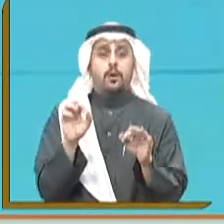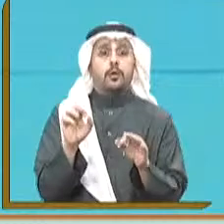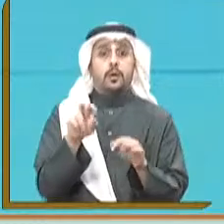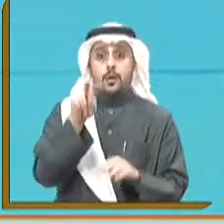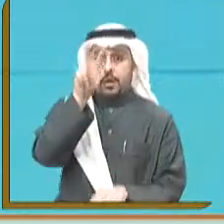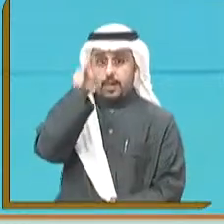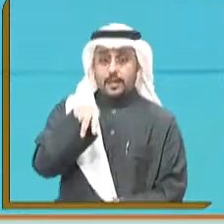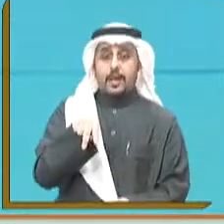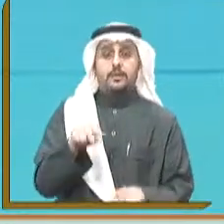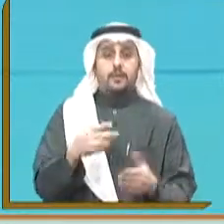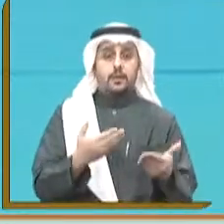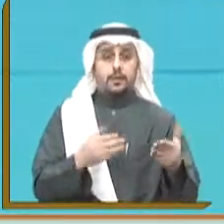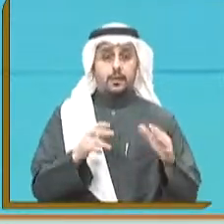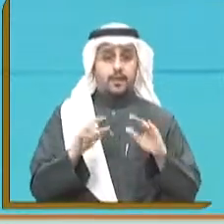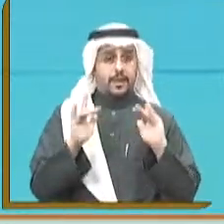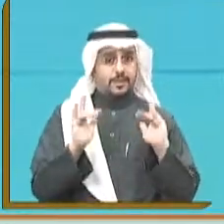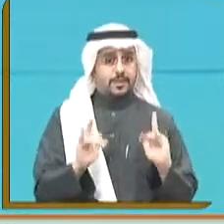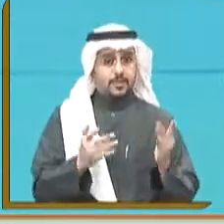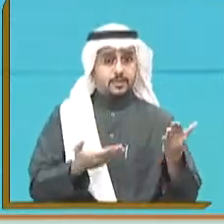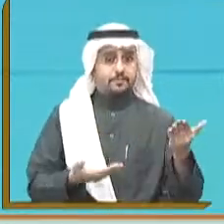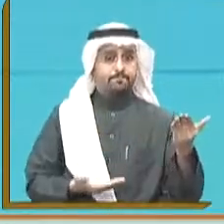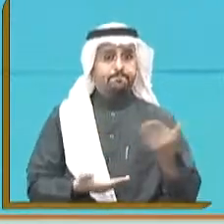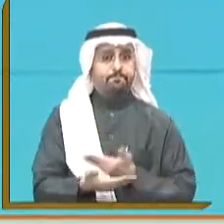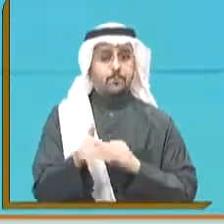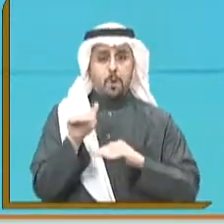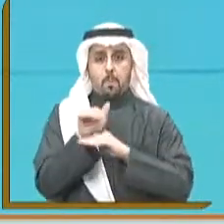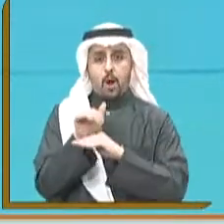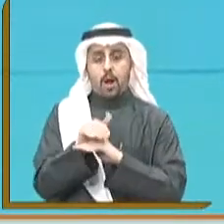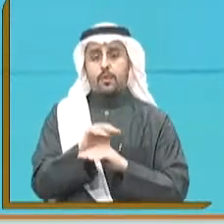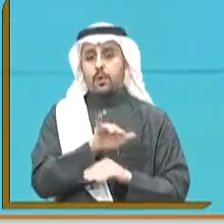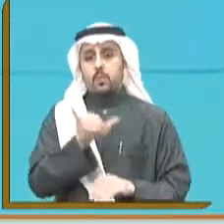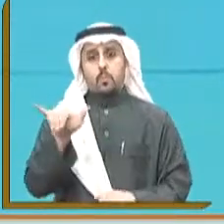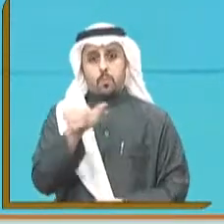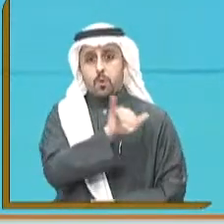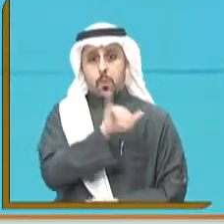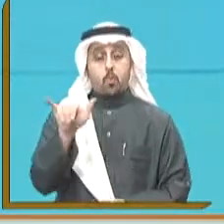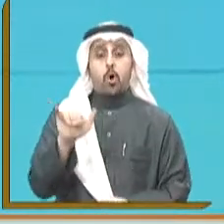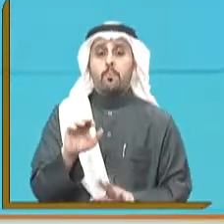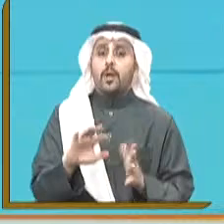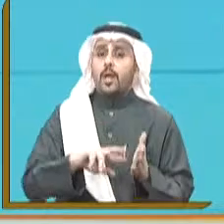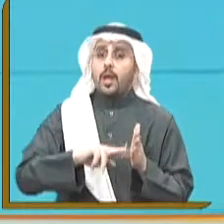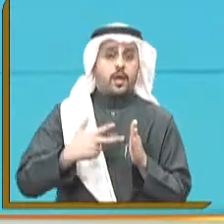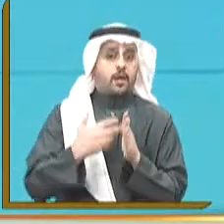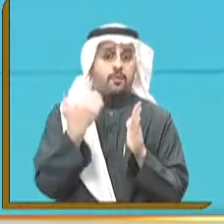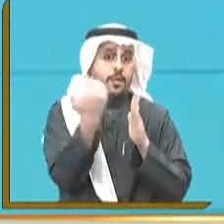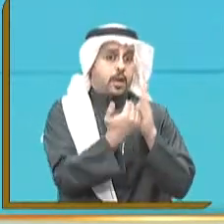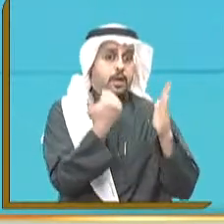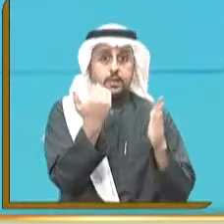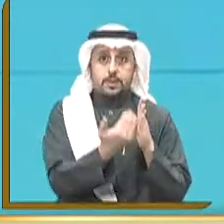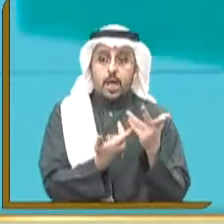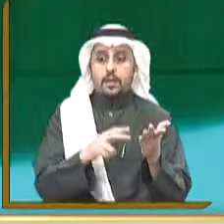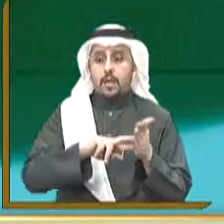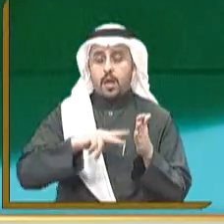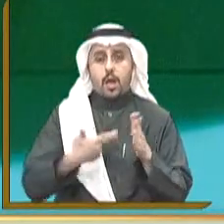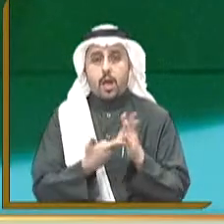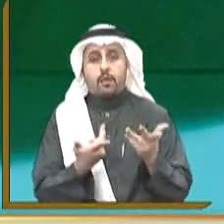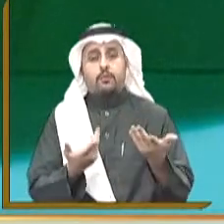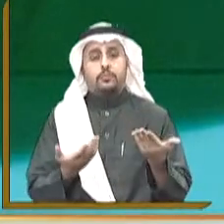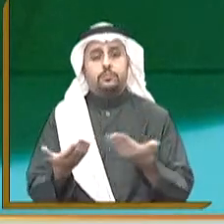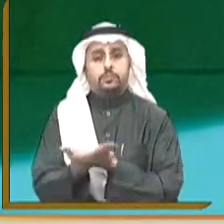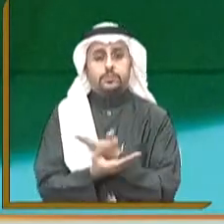جلسة أثر الخدمات الحكومية على المواطن والقطاع الخاص، وتناول خطط تلك الجهات